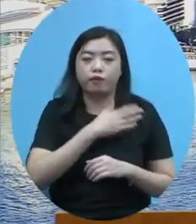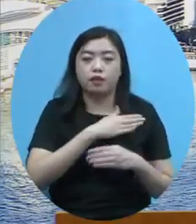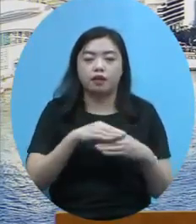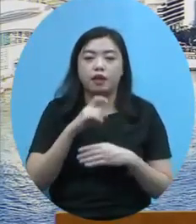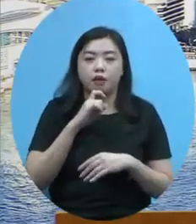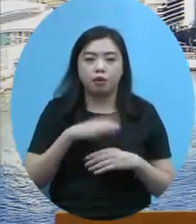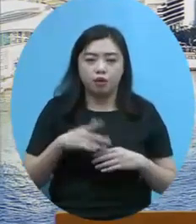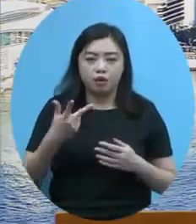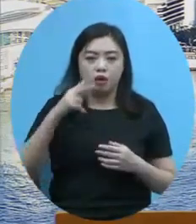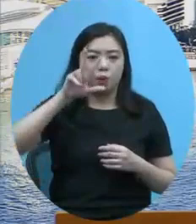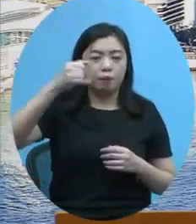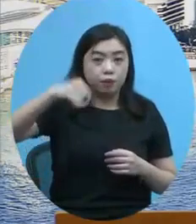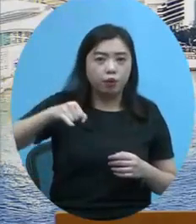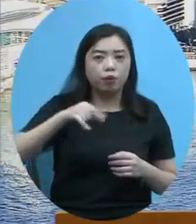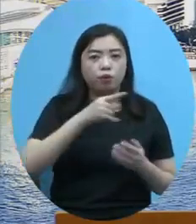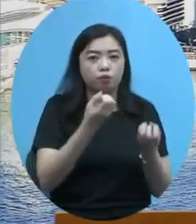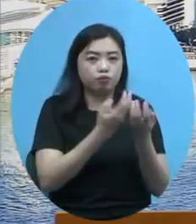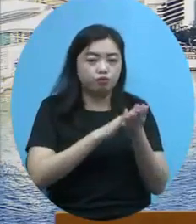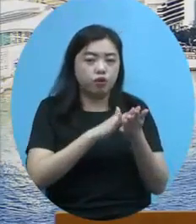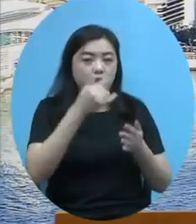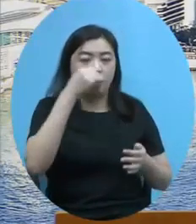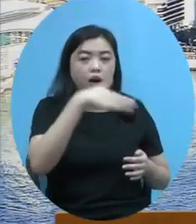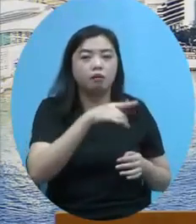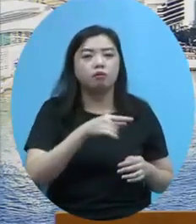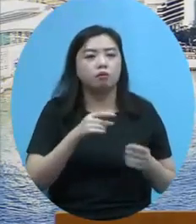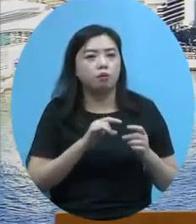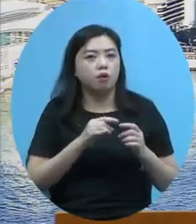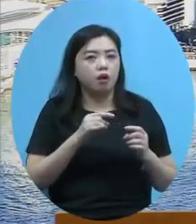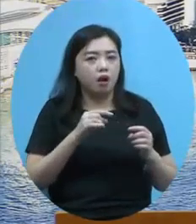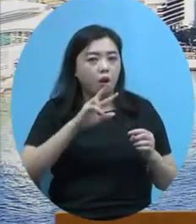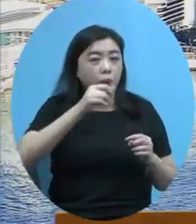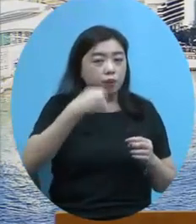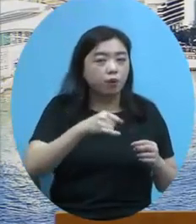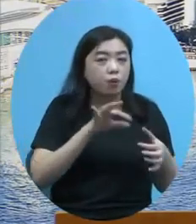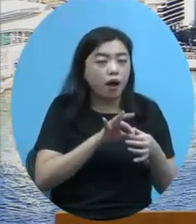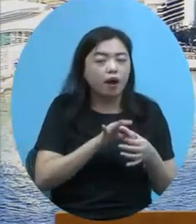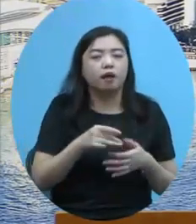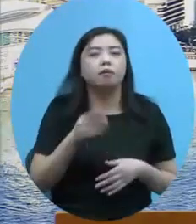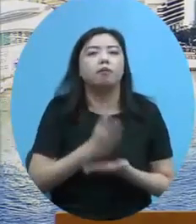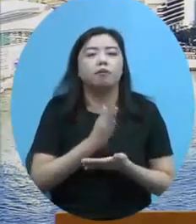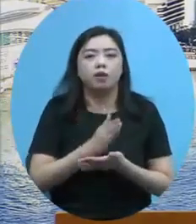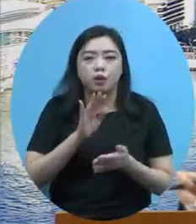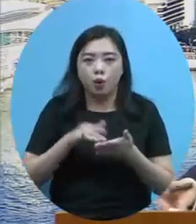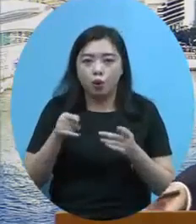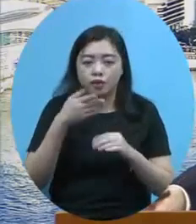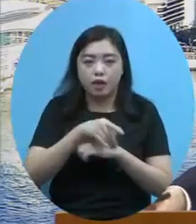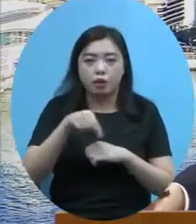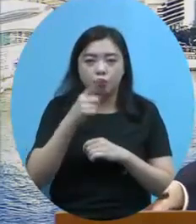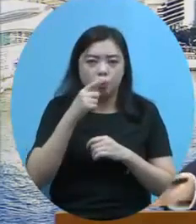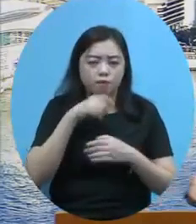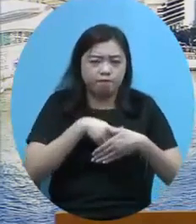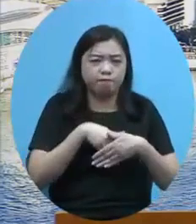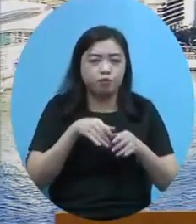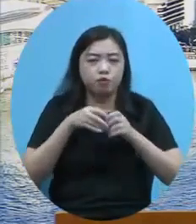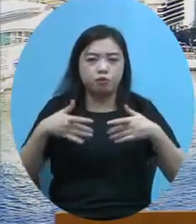多都係即係揾唔到同其他個案有流行病關聯，咁相信應該社區裡面都存在住某程度上面嘅一啲隱形個案，